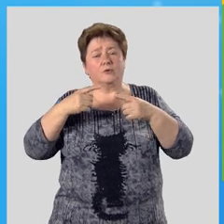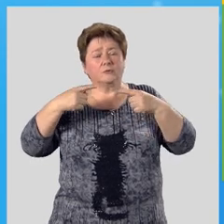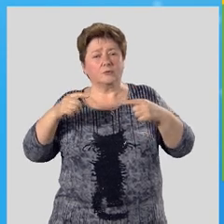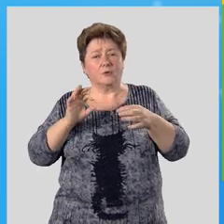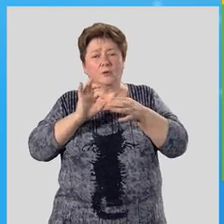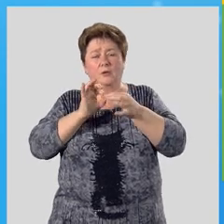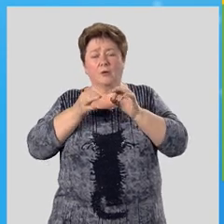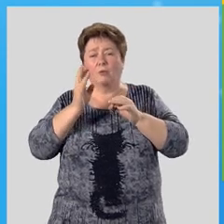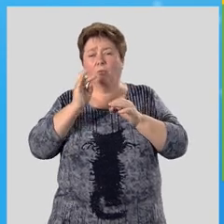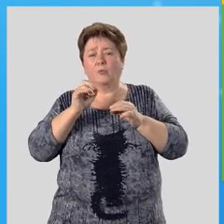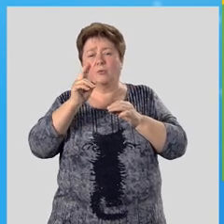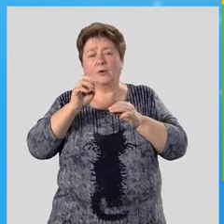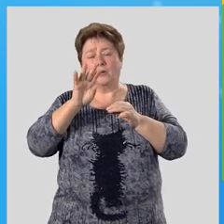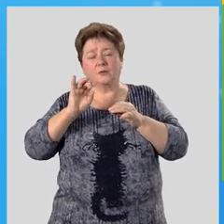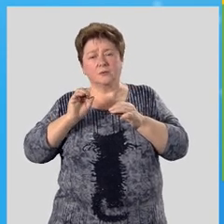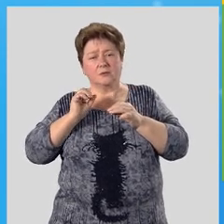нескольких нуклеотидов.